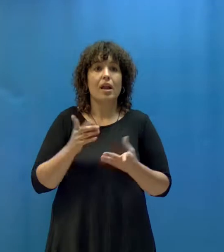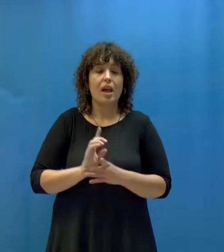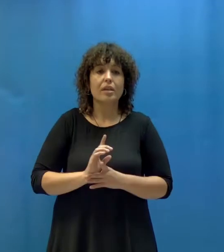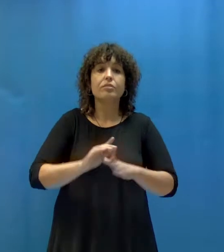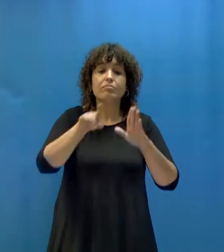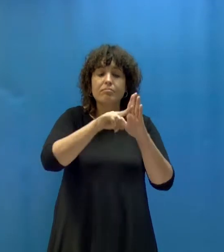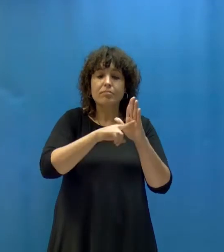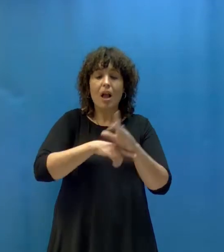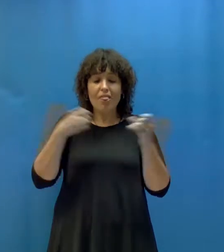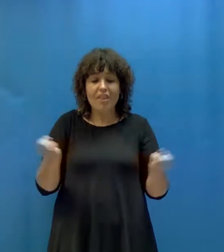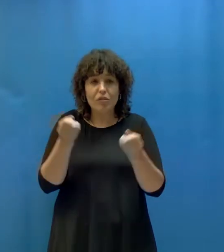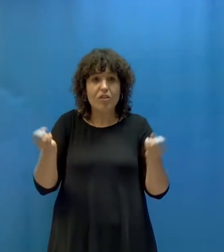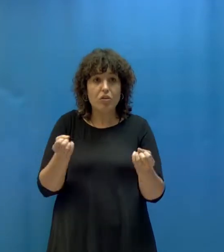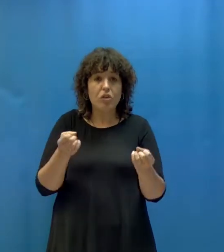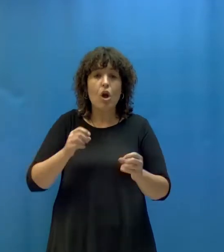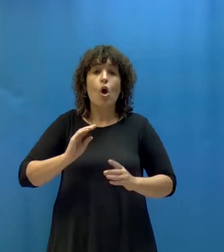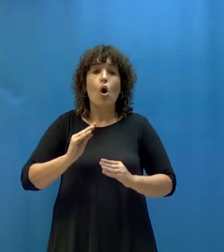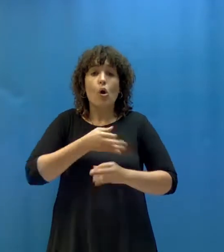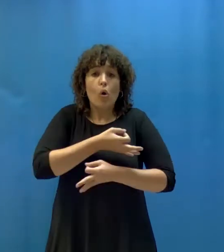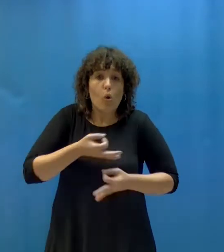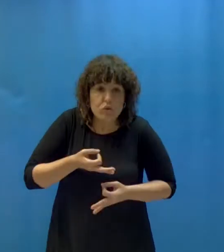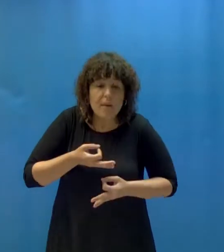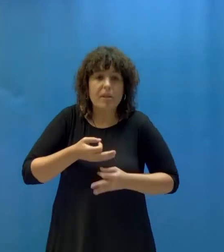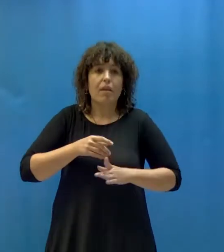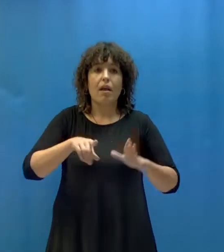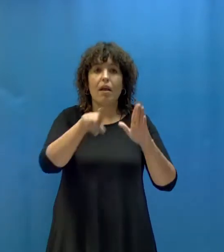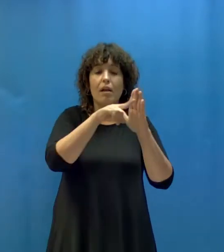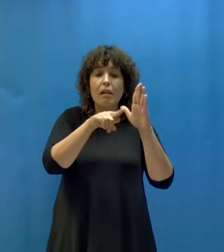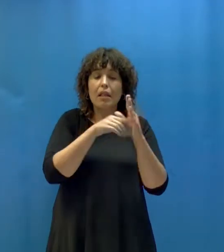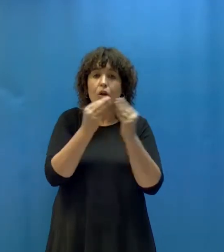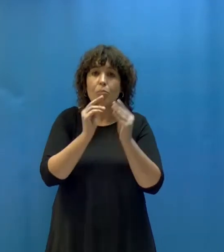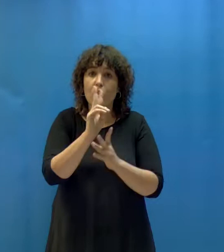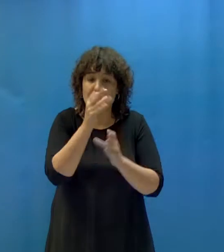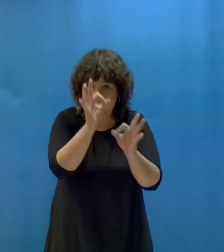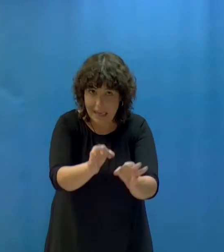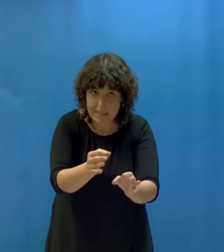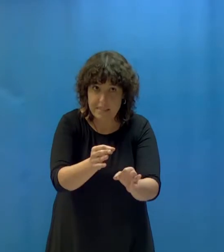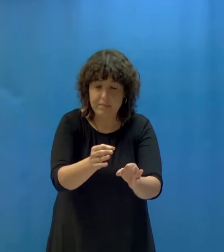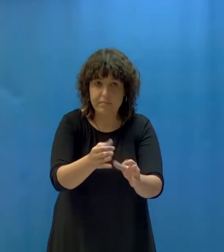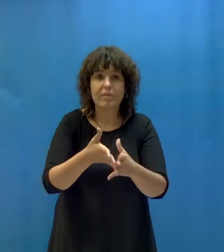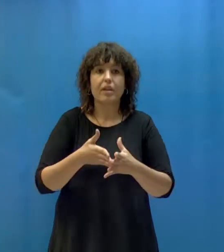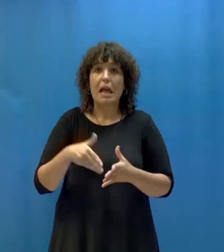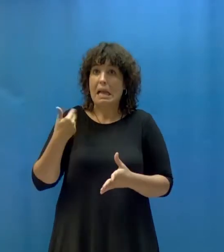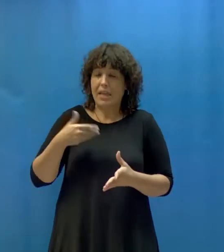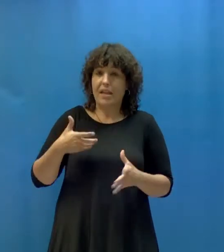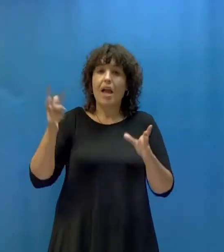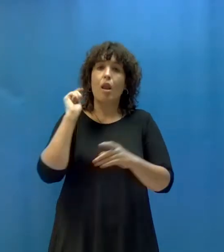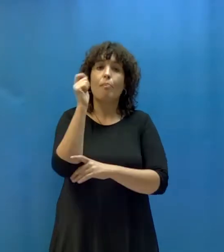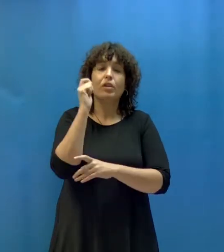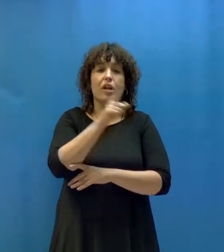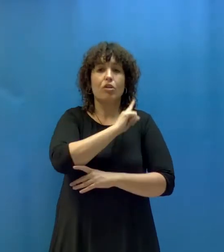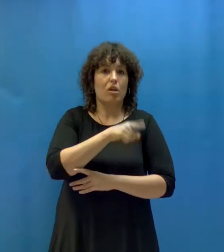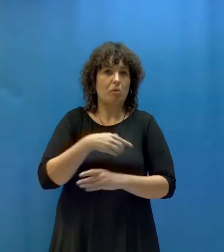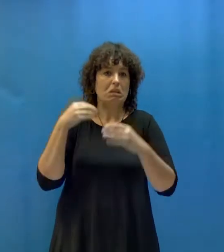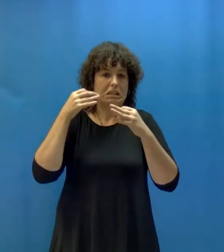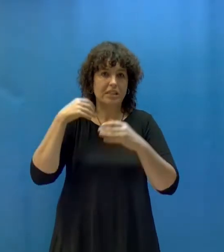el poliesportiu Castalia és la número 2 després del sindical. De fet, el projecte, tal com ens han informat des del Patronat, ja està redactat i és qüestió de mesos